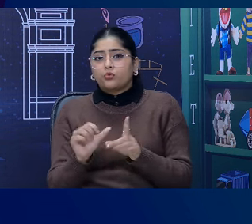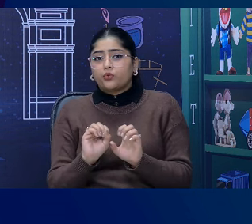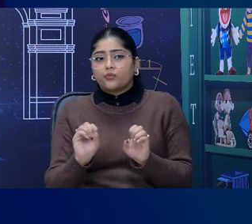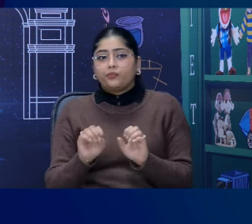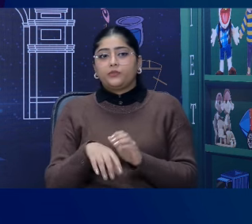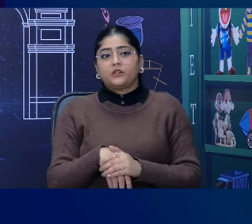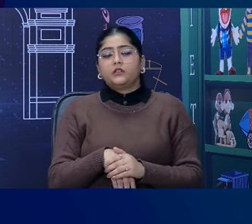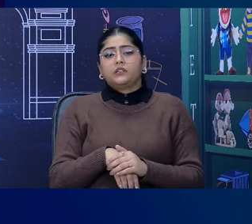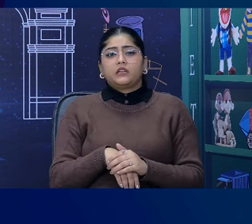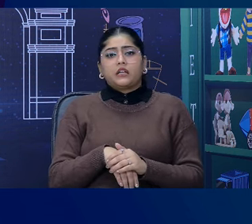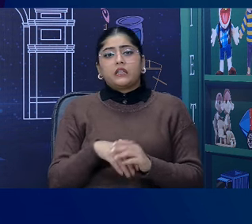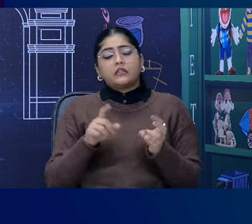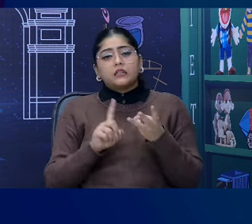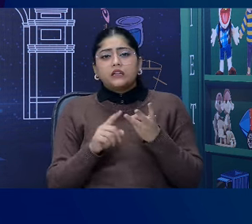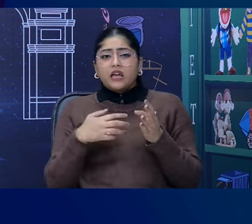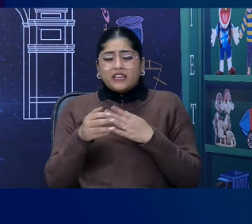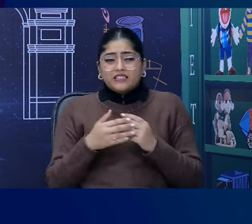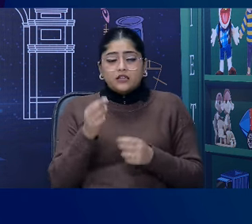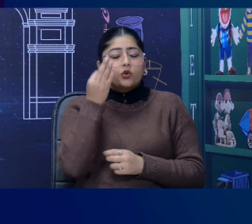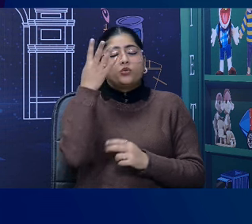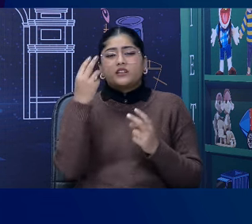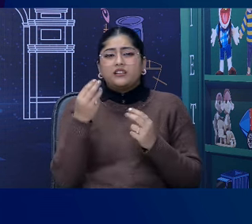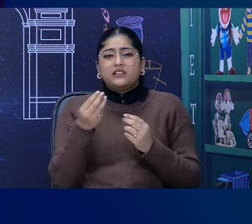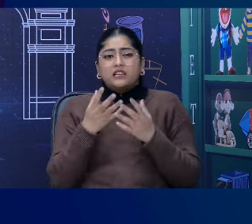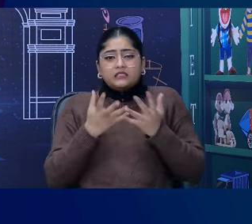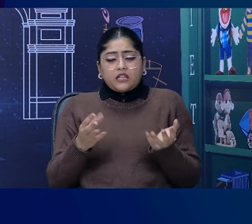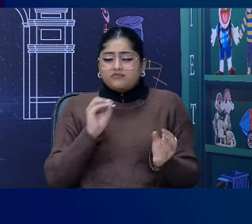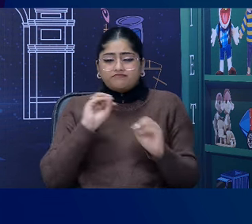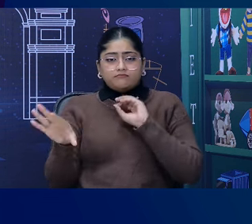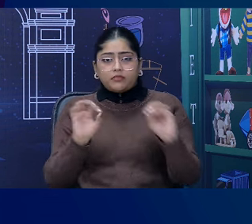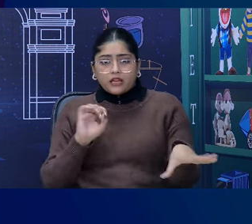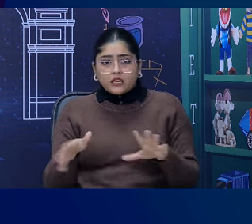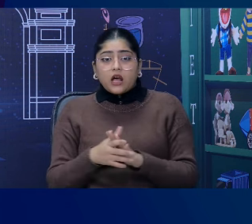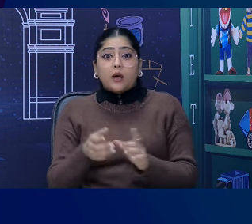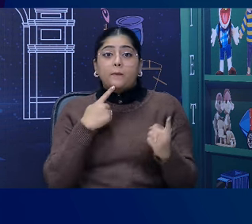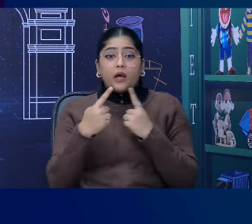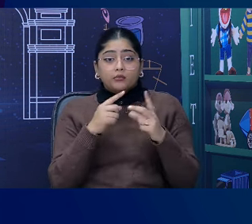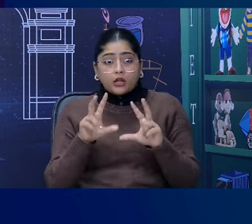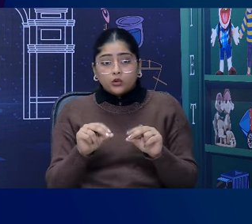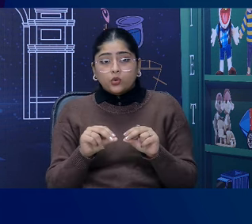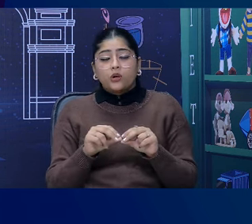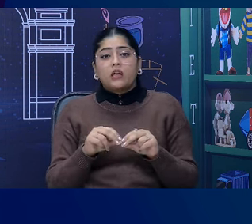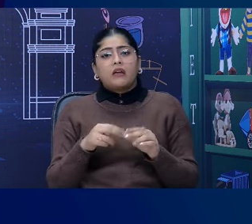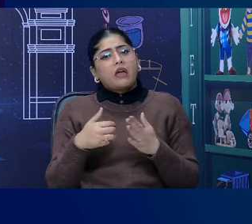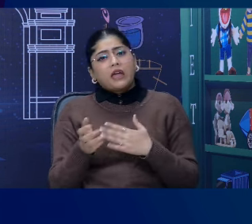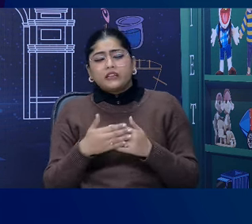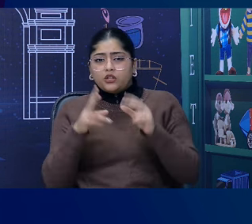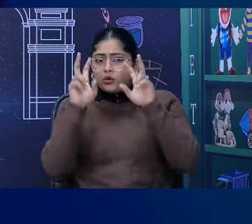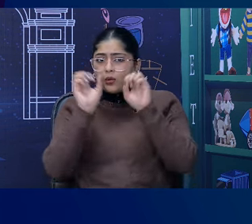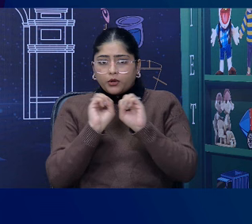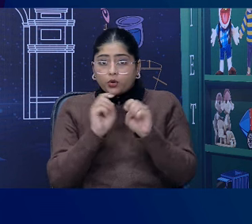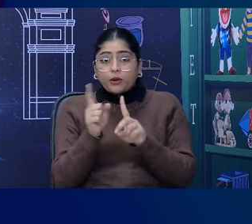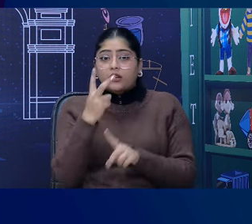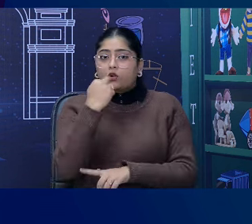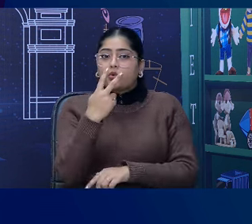रेज एकदम से गुस्सा आना चीजें उठाकर फेंकना किसी से बात ना करना बिना किसी रीजन के रोना या बात-बात पे